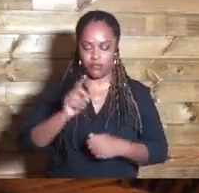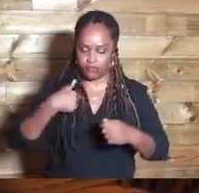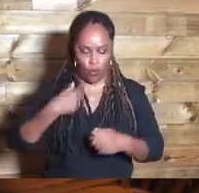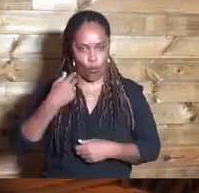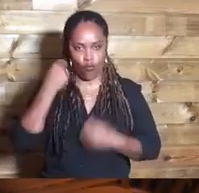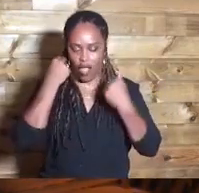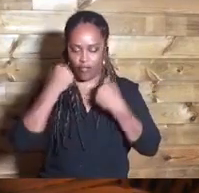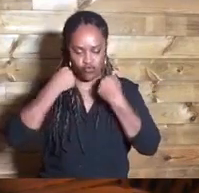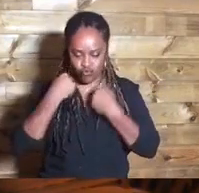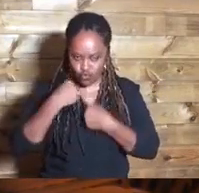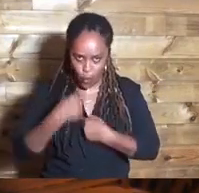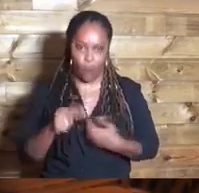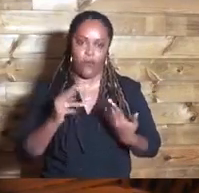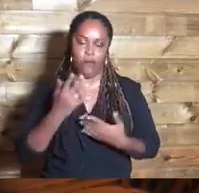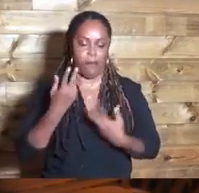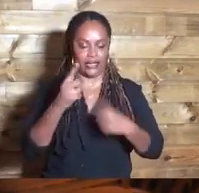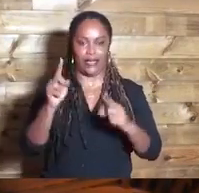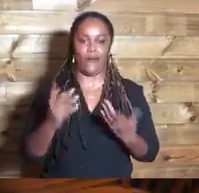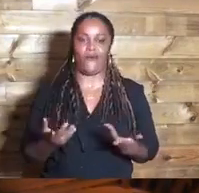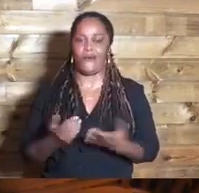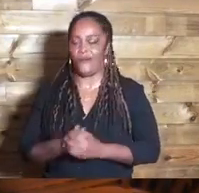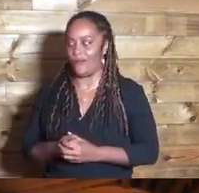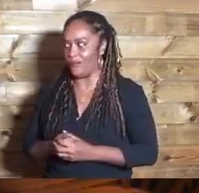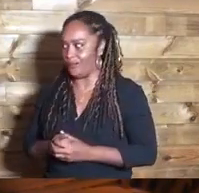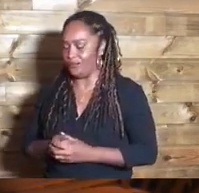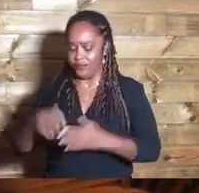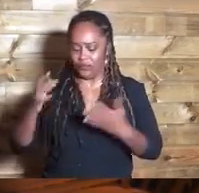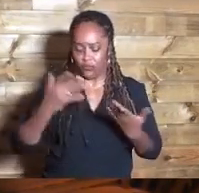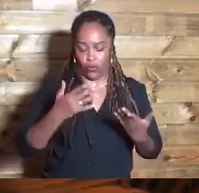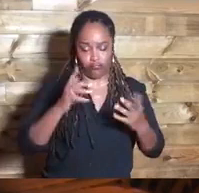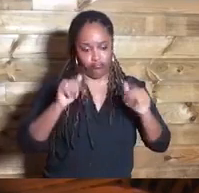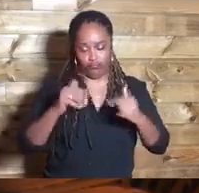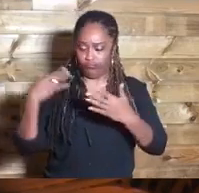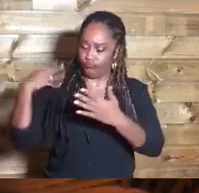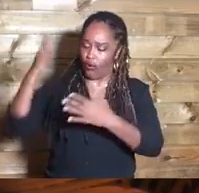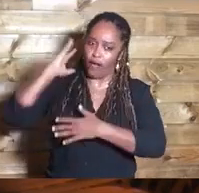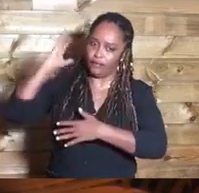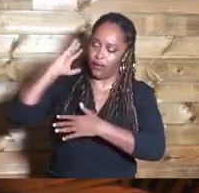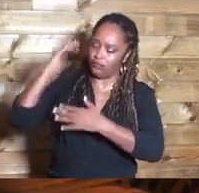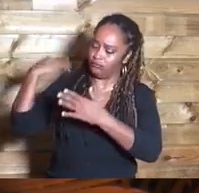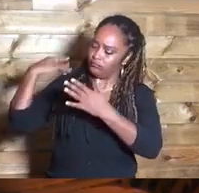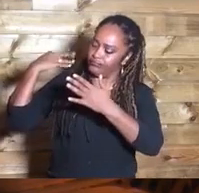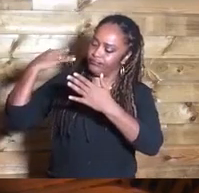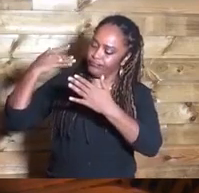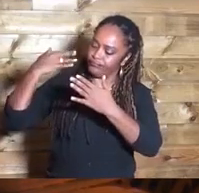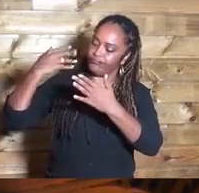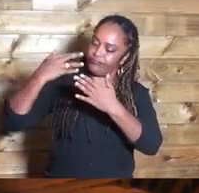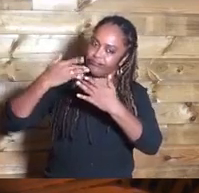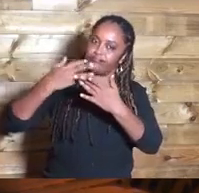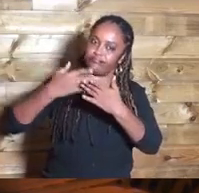chemin là que nous avons passé là, derrière, à jour de là, même à génération